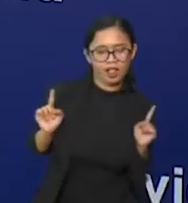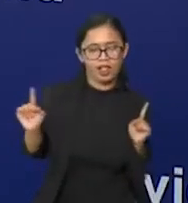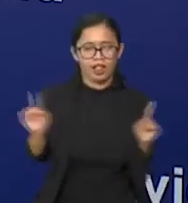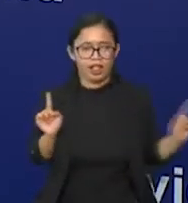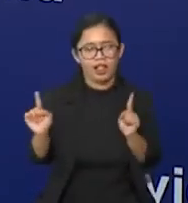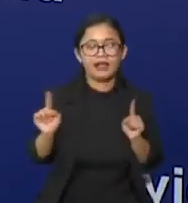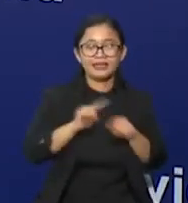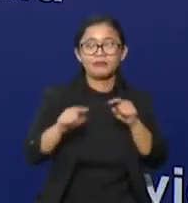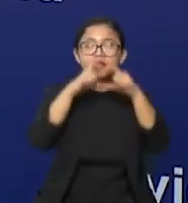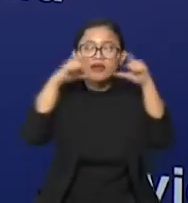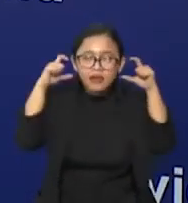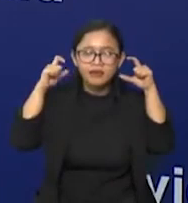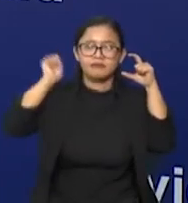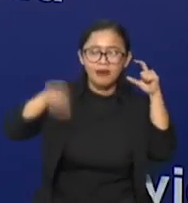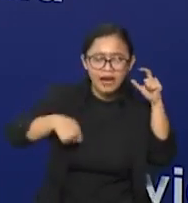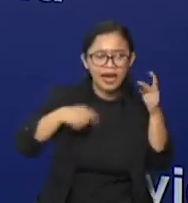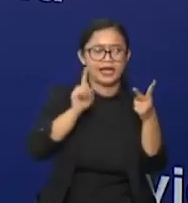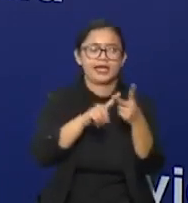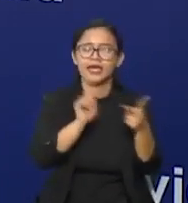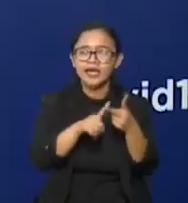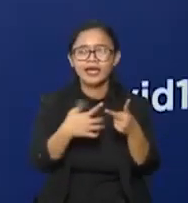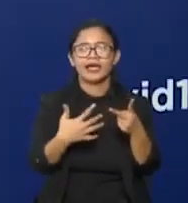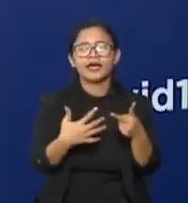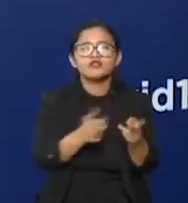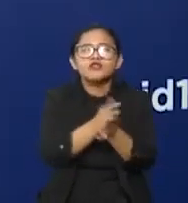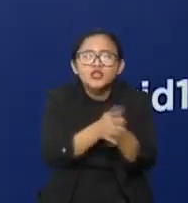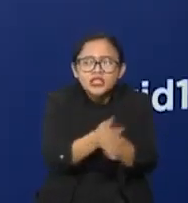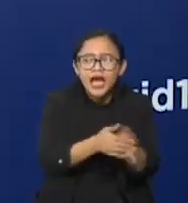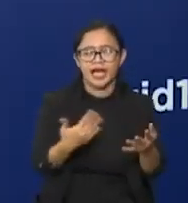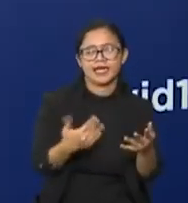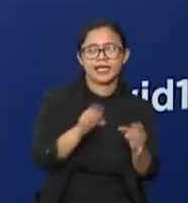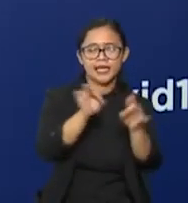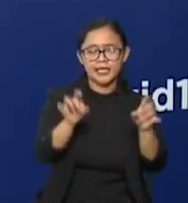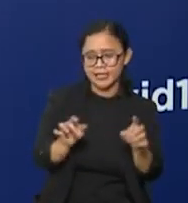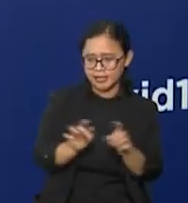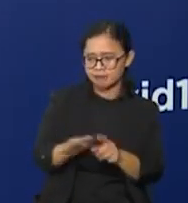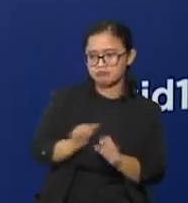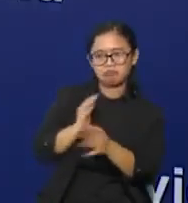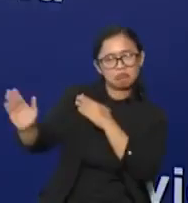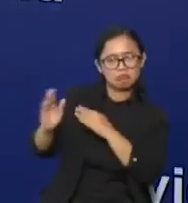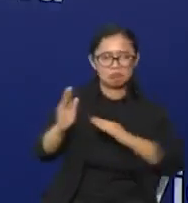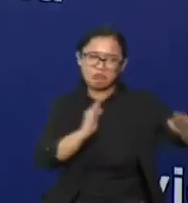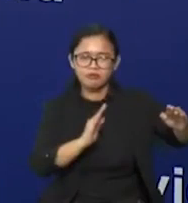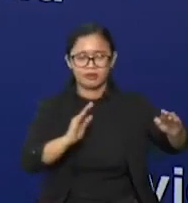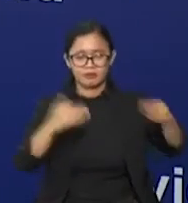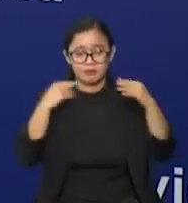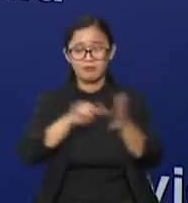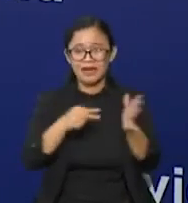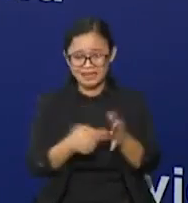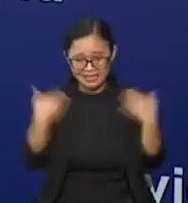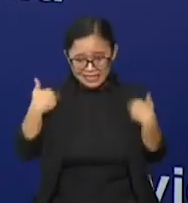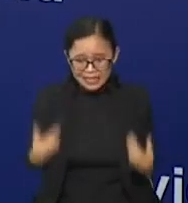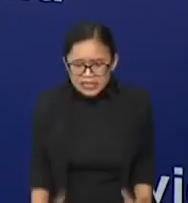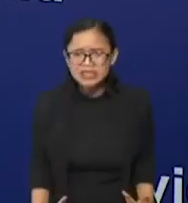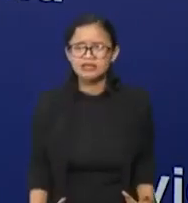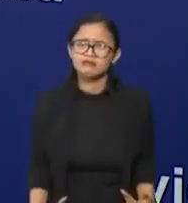tertutup seperti itu enggak akan terbentuk penularan Hindu baik sehingga imunitasnya tidak terbentuk nah bayangkan kalau